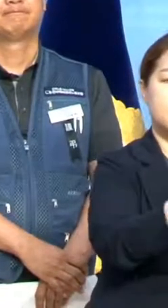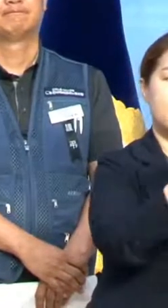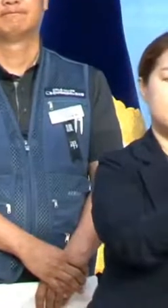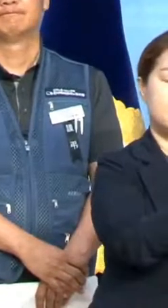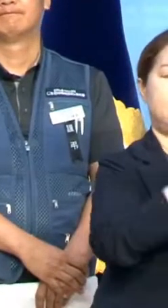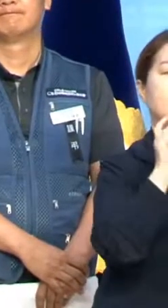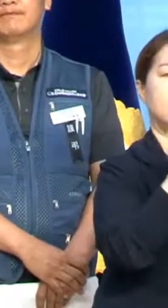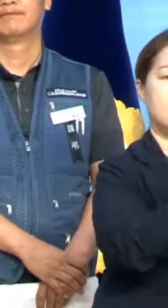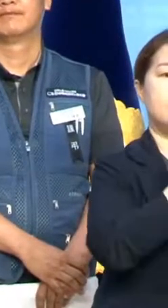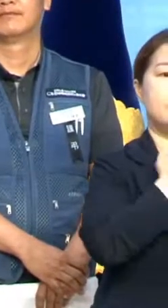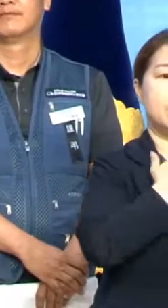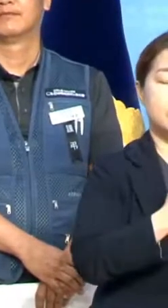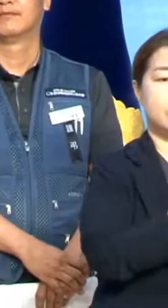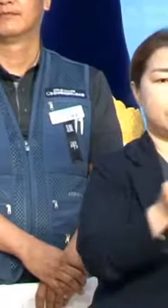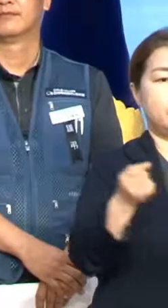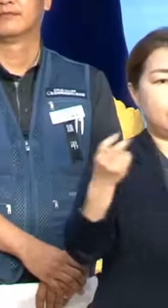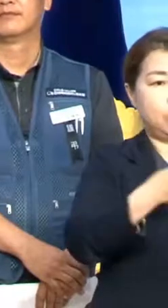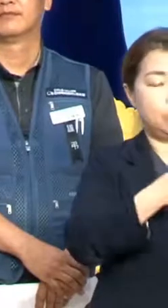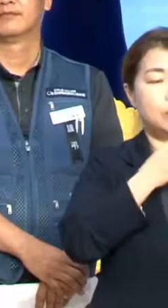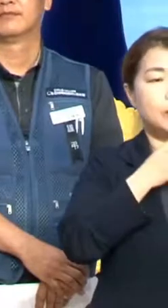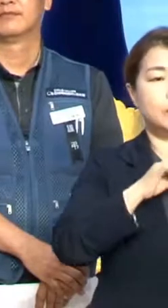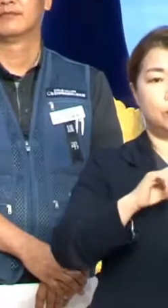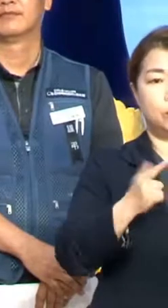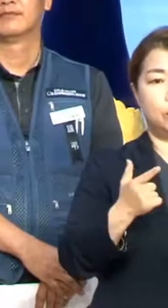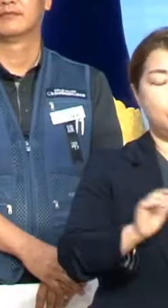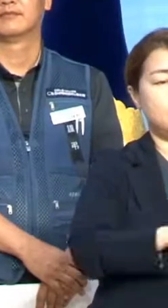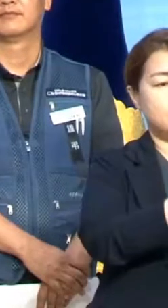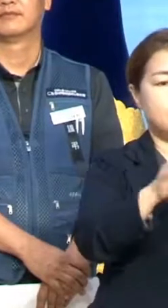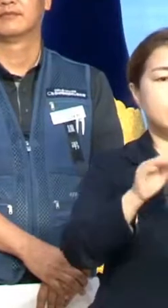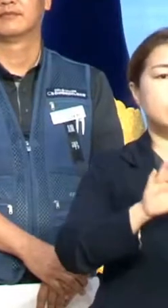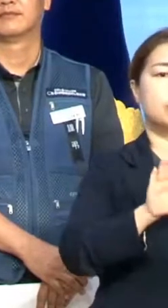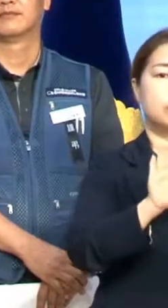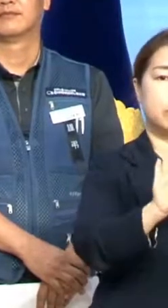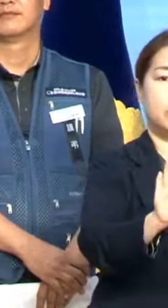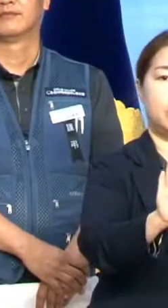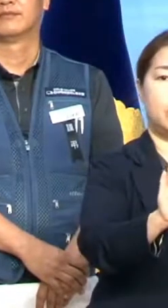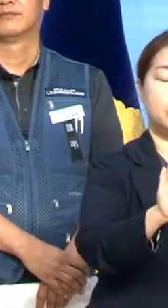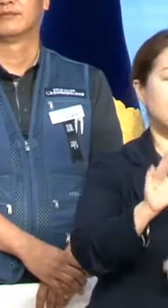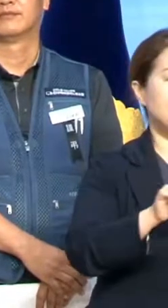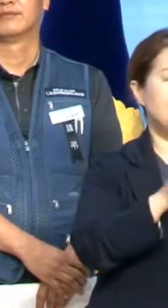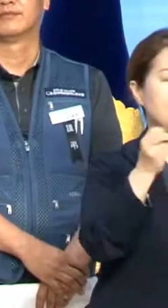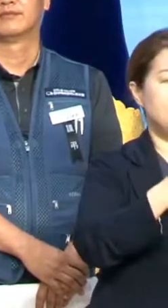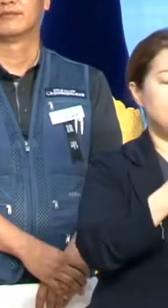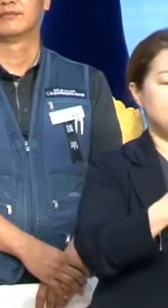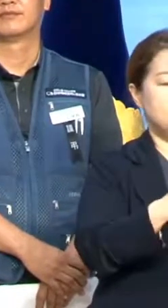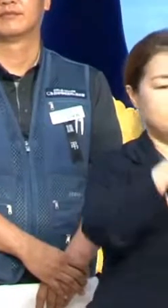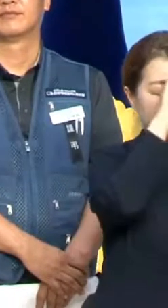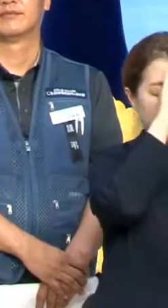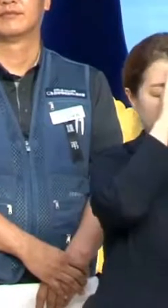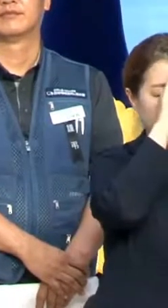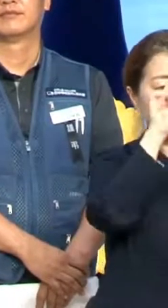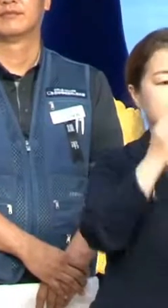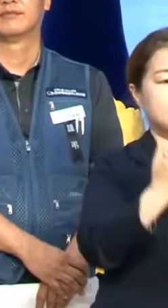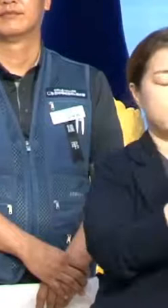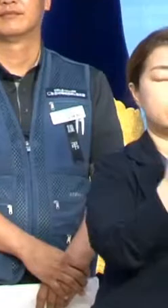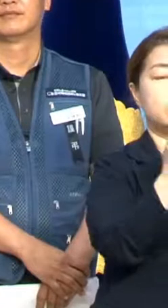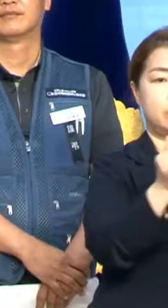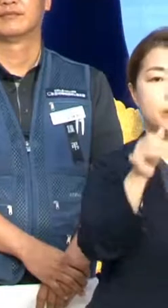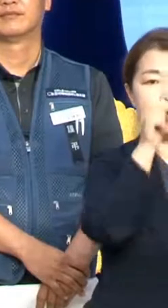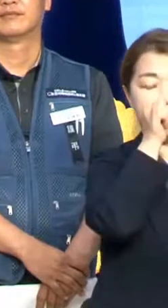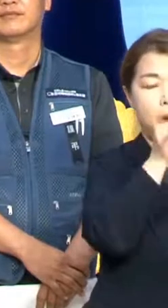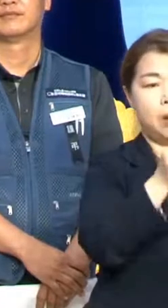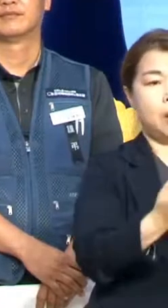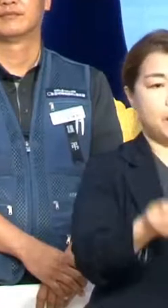판정을 받으신 분들 뿐만 아니라 어이 코론 알고 이후에 목숨을 잃고 병에 걸리는 분들이 계십니다 바로